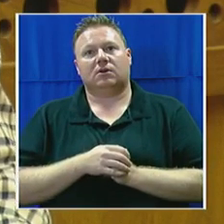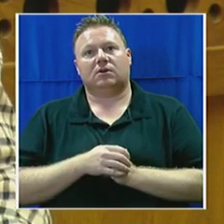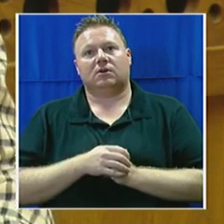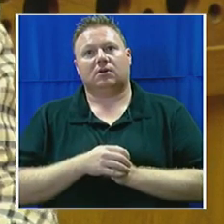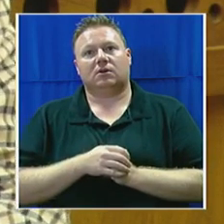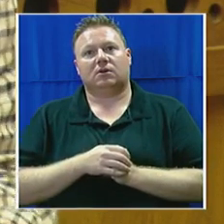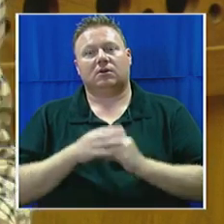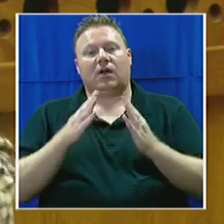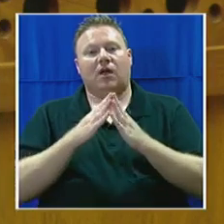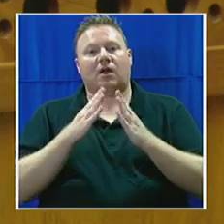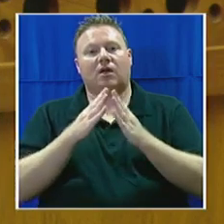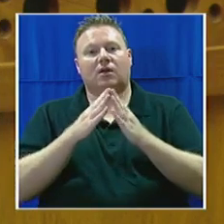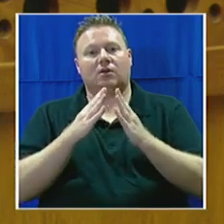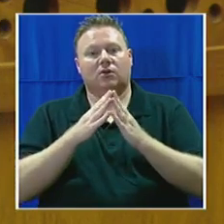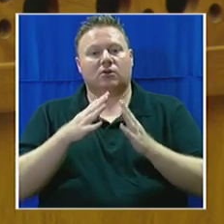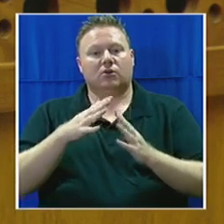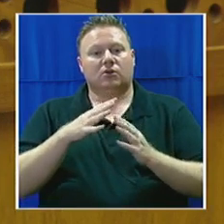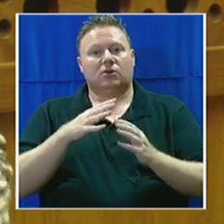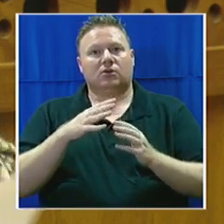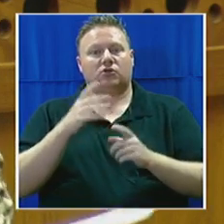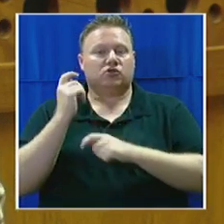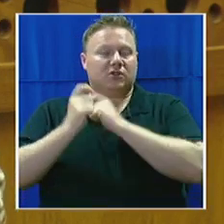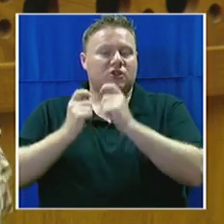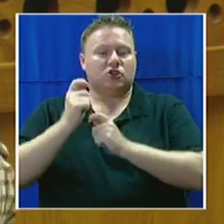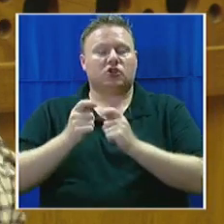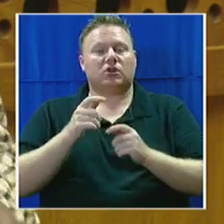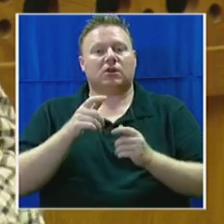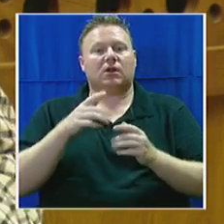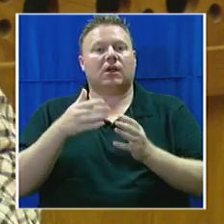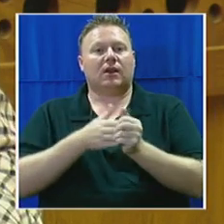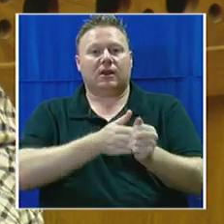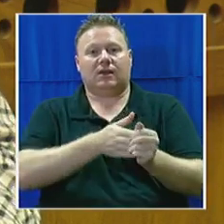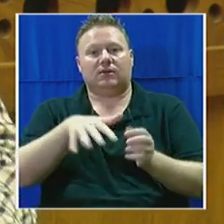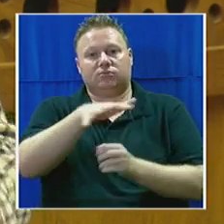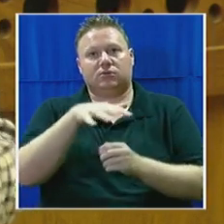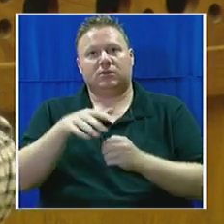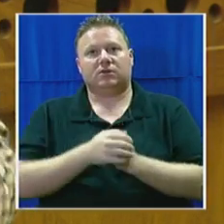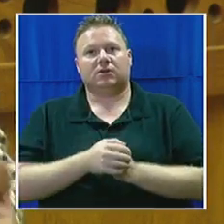ukuba anike abaholi bomdabu